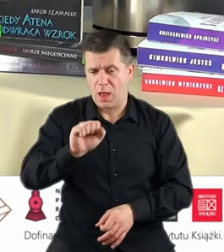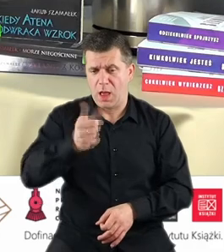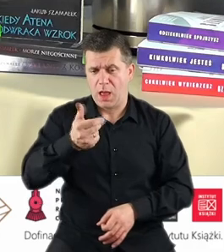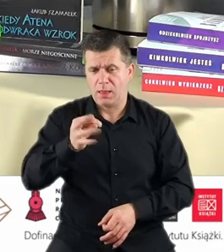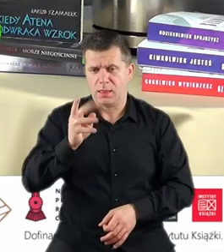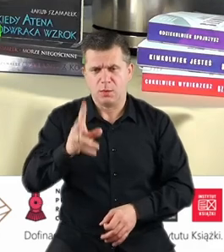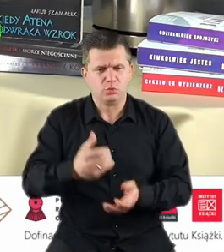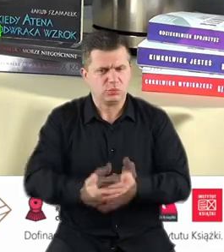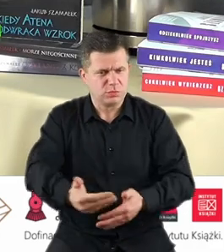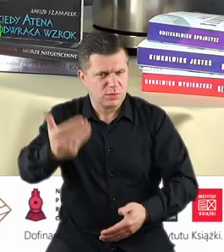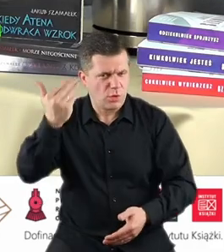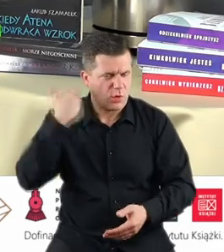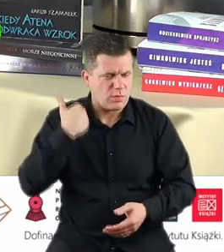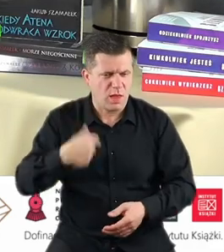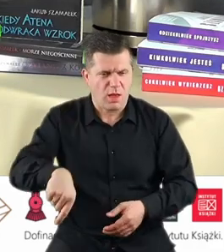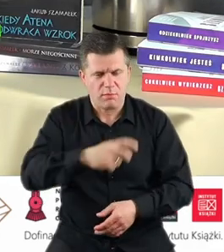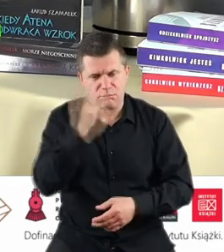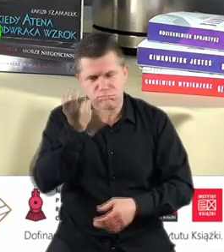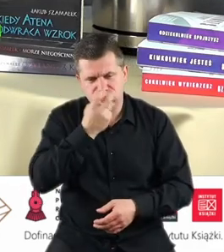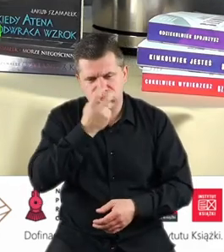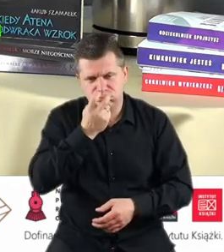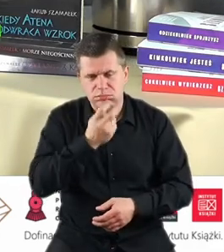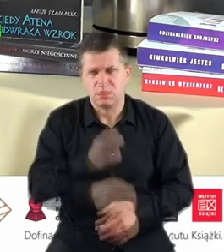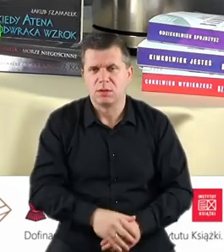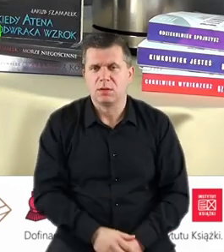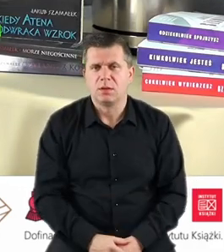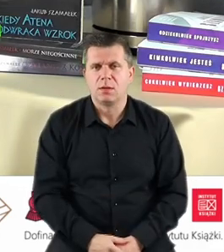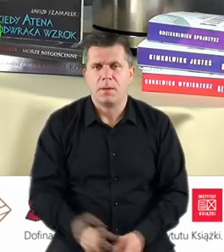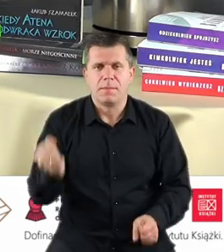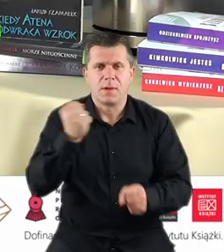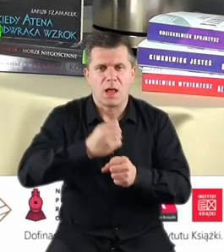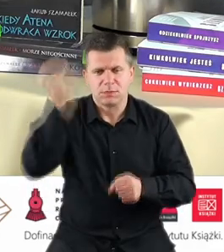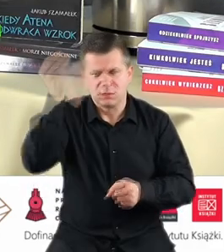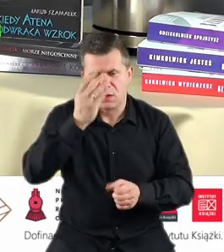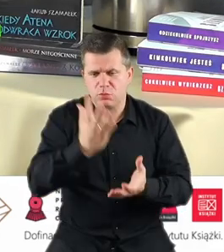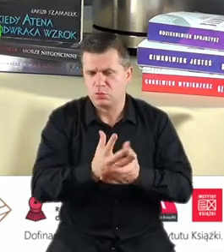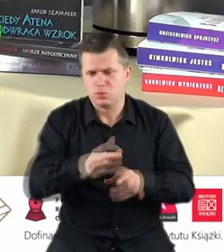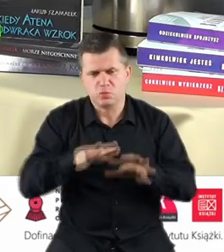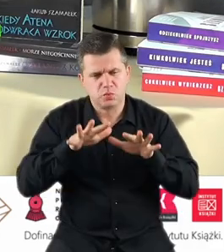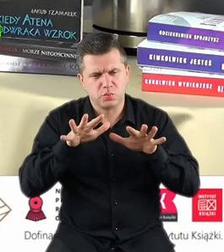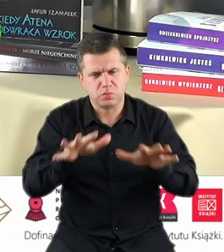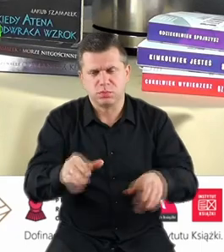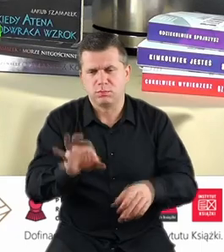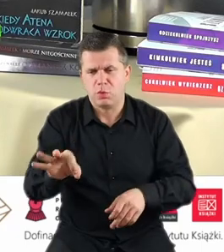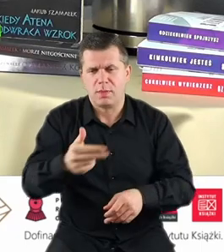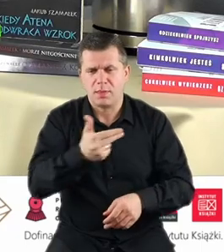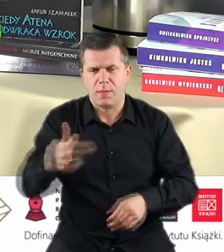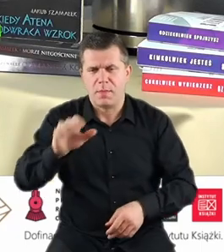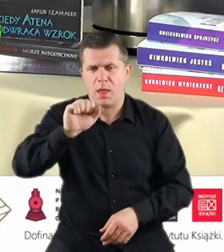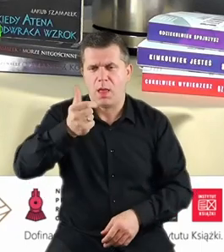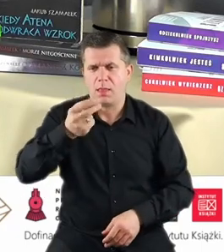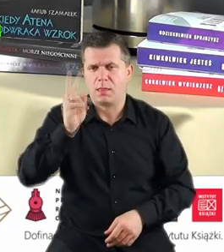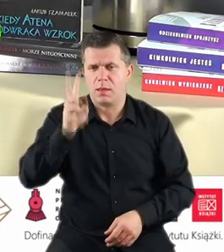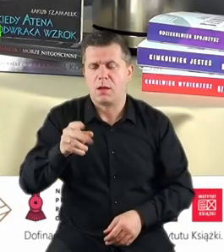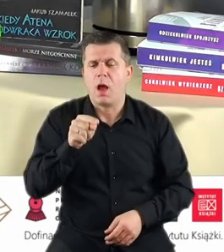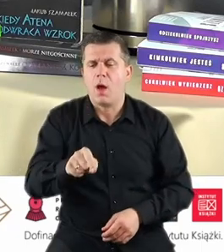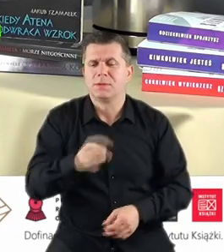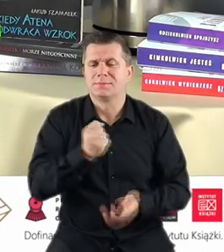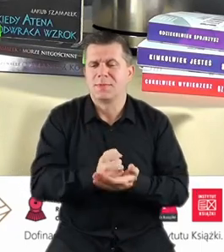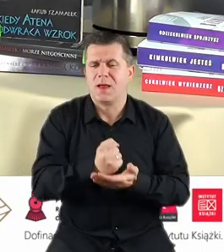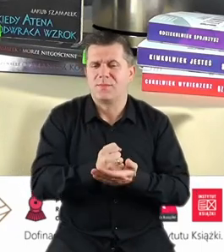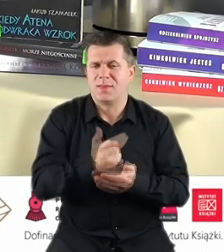nas fascynował od dawna, dawna, dawna i przecież praca naukowa pisana od stuleci na temat antyku, to ten temat był